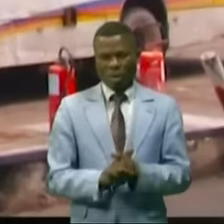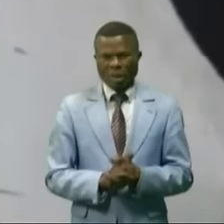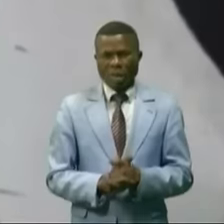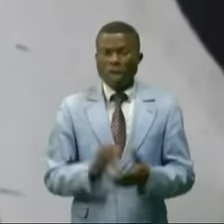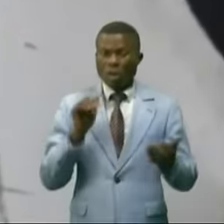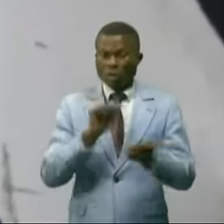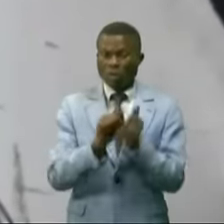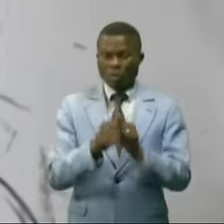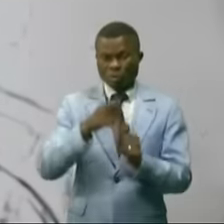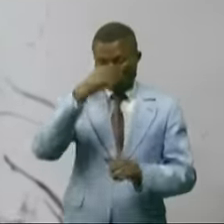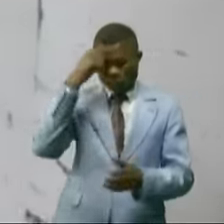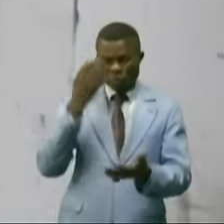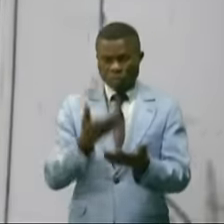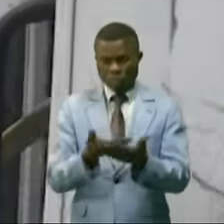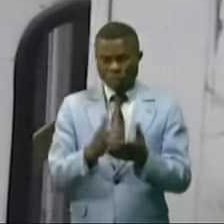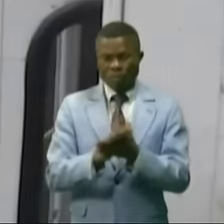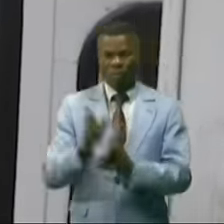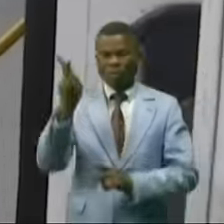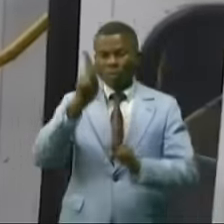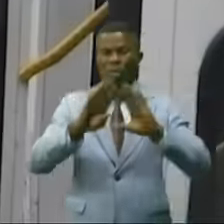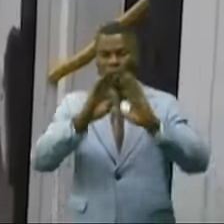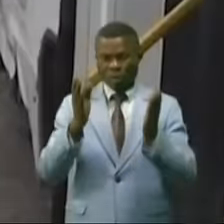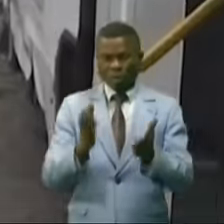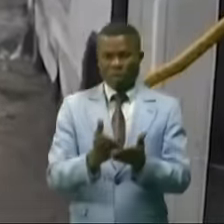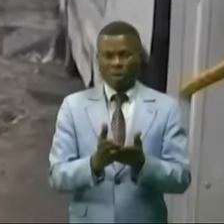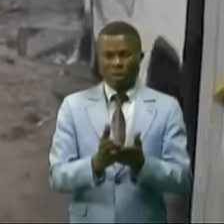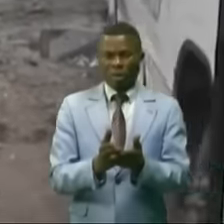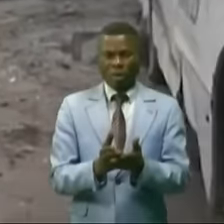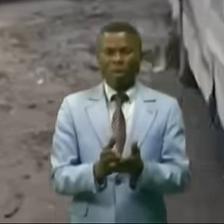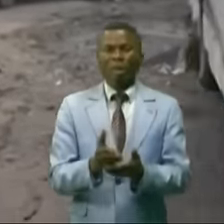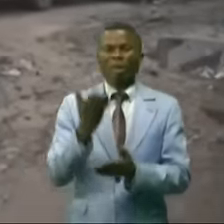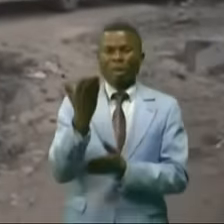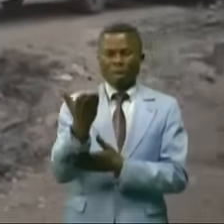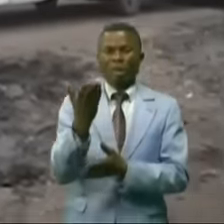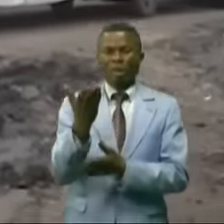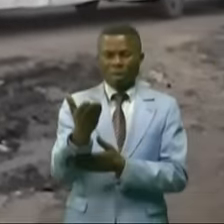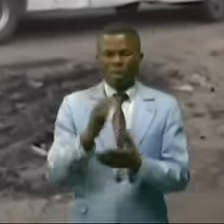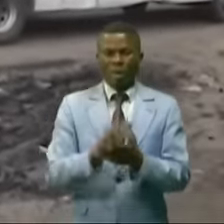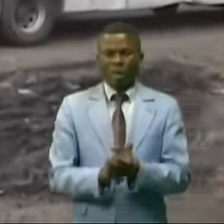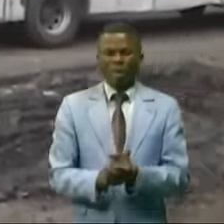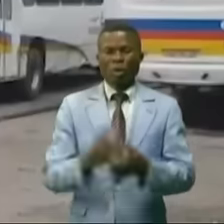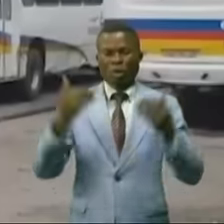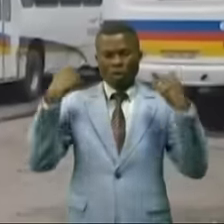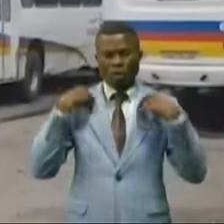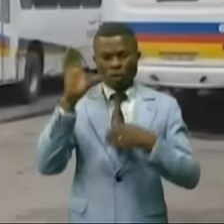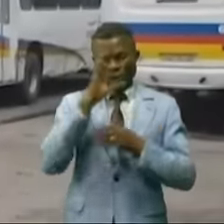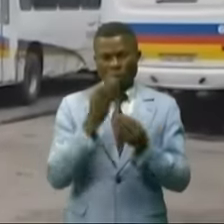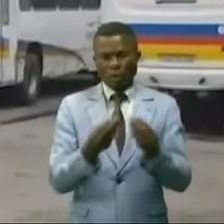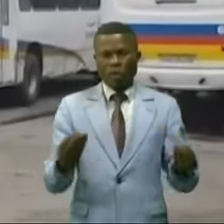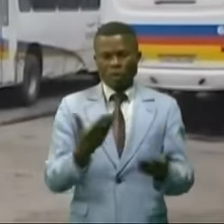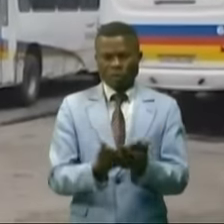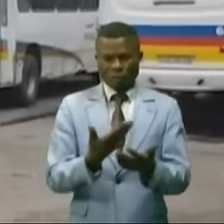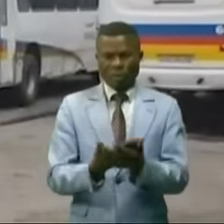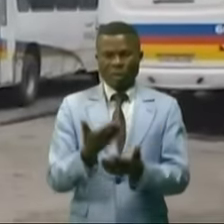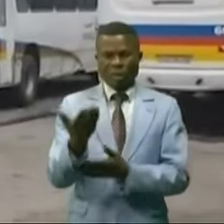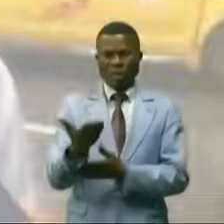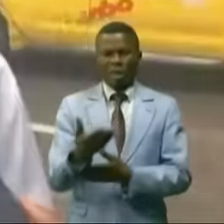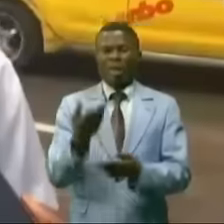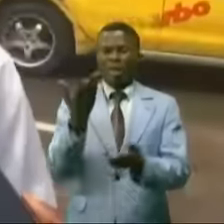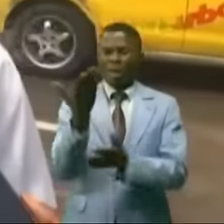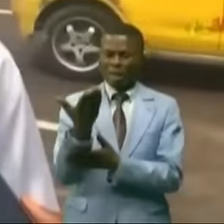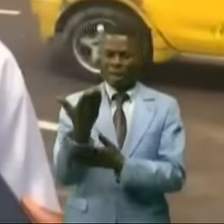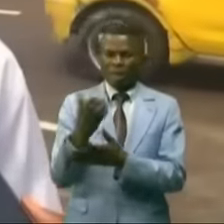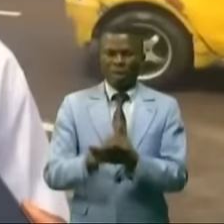cette crise persistante, la population craint que Transco connaisse le même sort que d'autres entreprises de transport public.